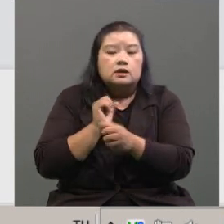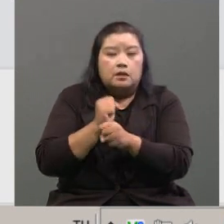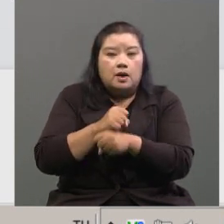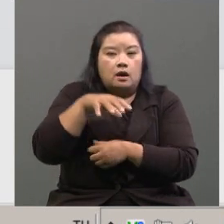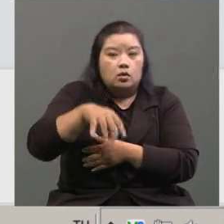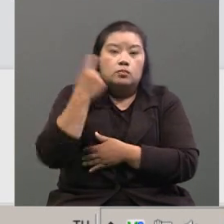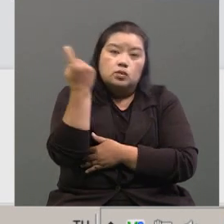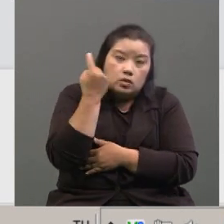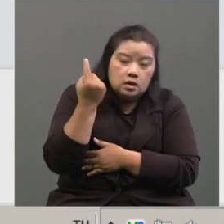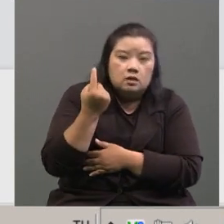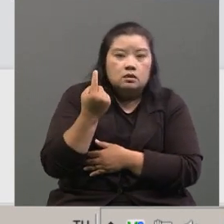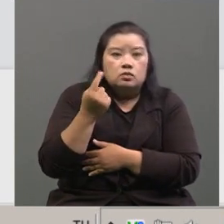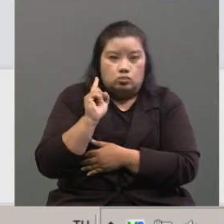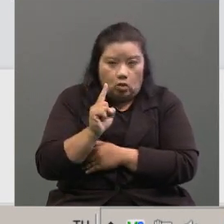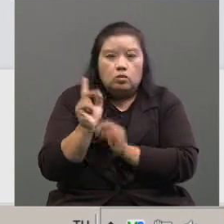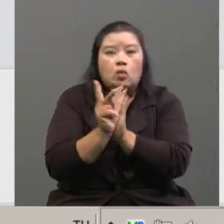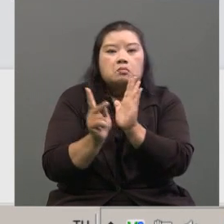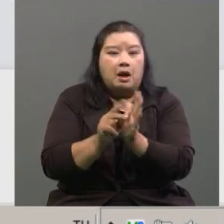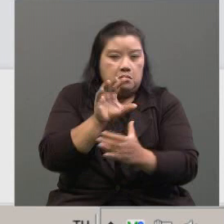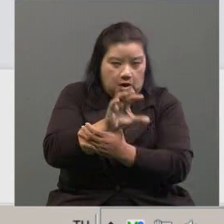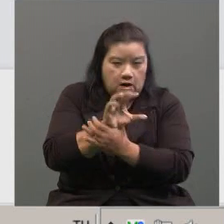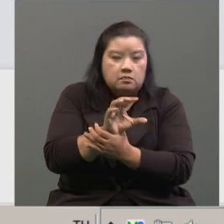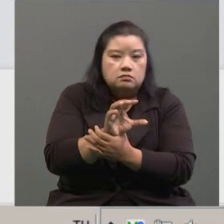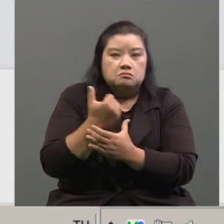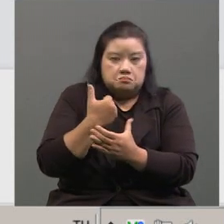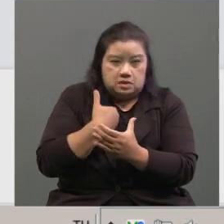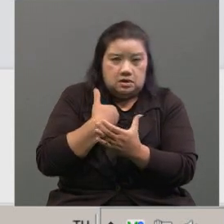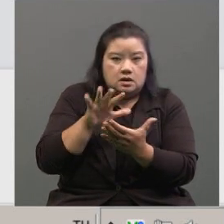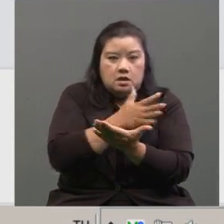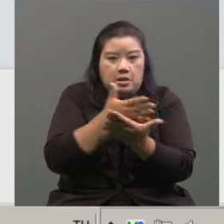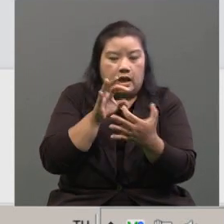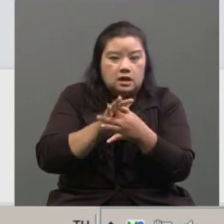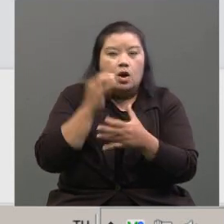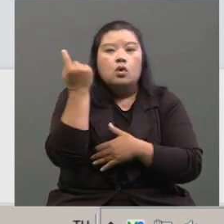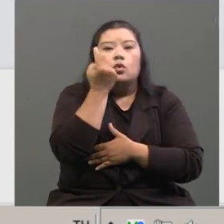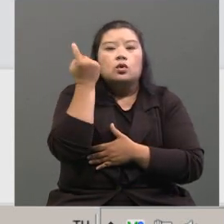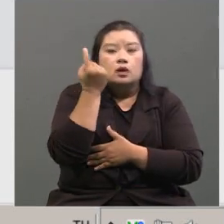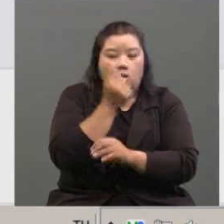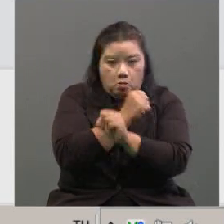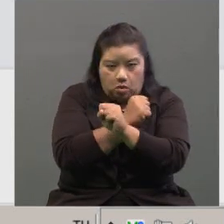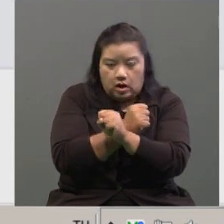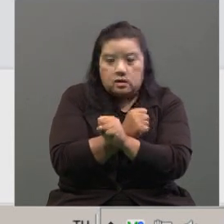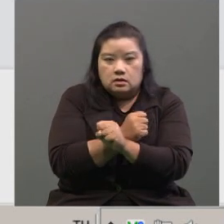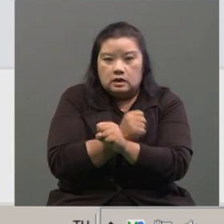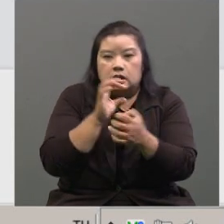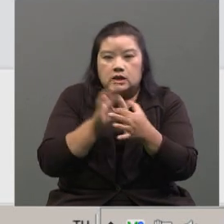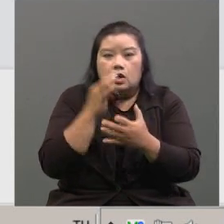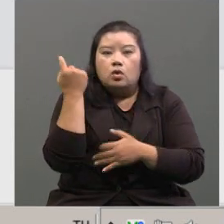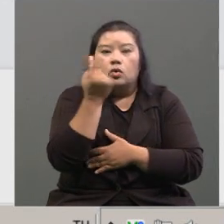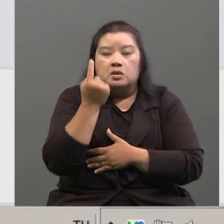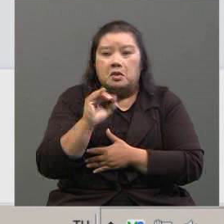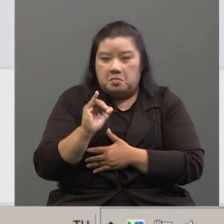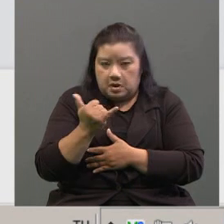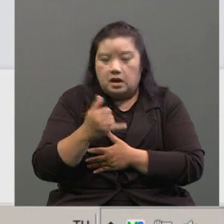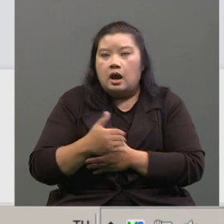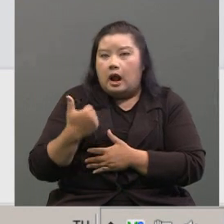รวมถหนวยงอื่ ๆ บ้างครับใช้กฎหมายกำหนดแผนในการตรดสอบบิษัทนำเที่ยวเพื่อปองกันผู้ประกอบธรกินำเที่วที่อาจ